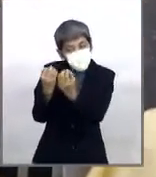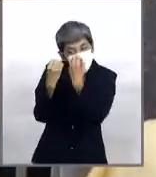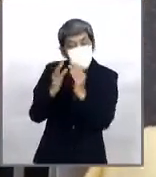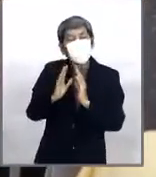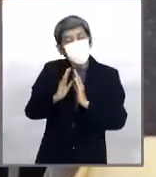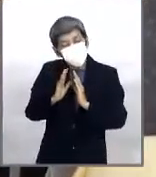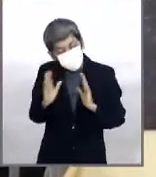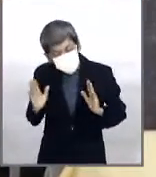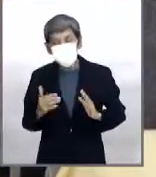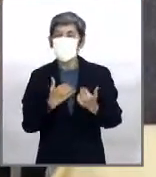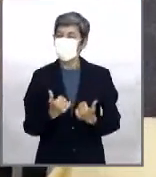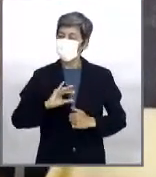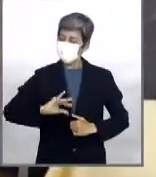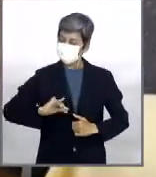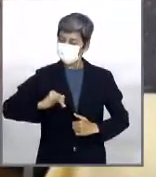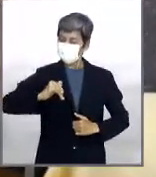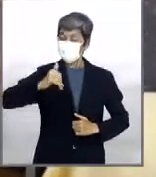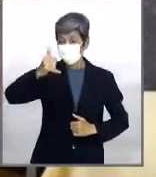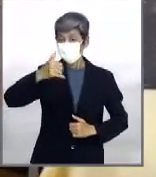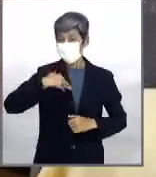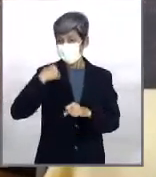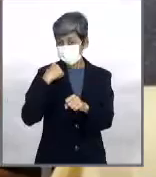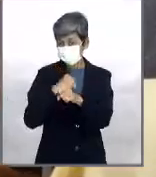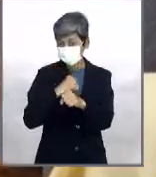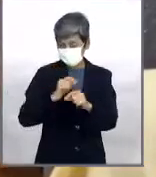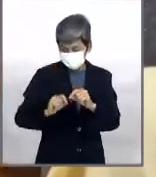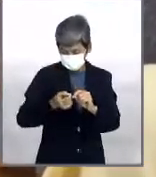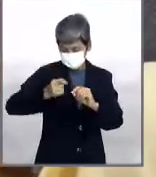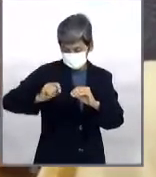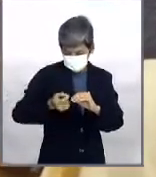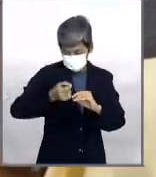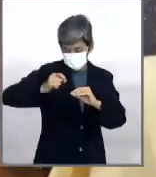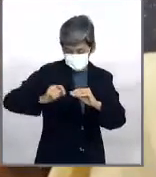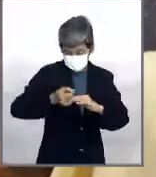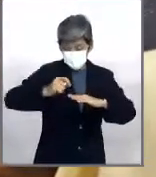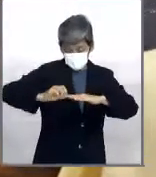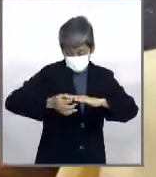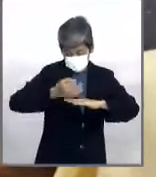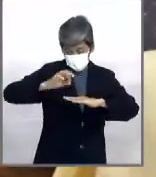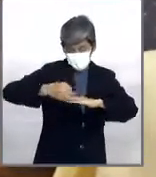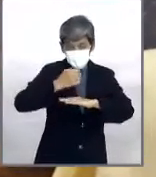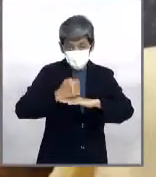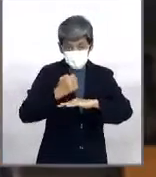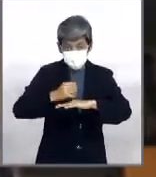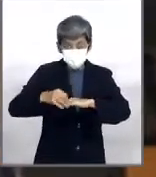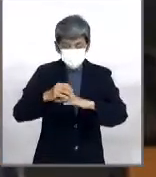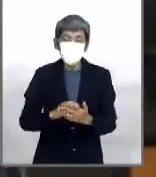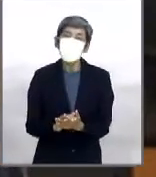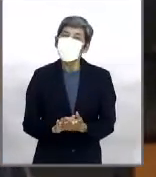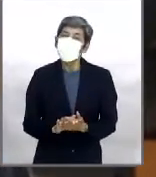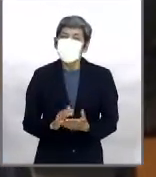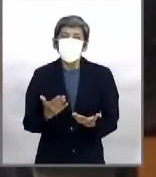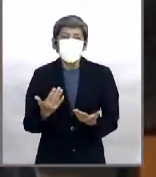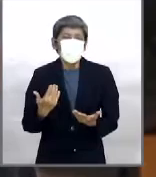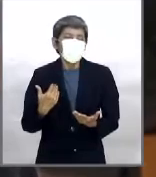สอนเราทำให้เรามีวันนี้บอกว่าคือทุกอย่างที่ดึงเนี่ยมันทุกอย่างที่ผมดึงแต่ละชิ้นนะครับแต่ละปมเนี่ยอยากจะบอกว่า